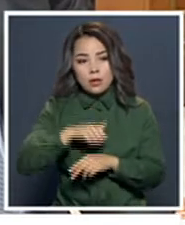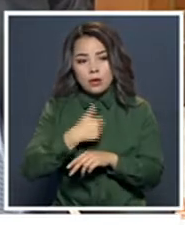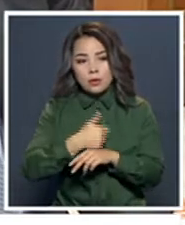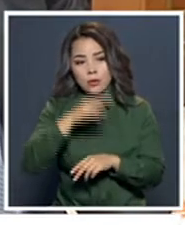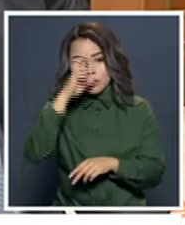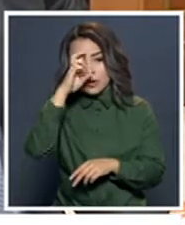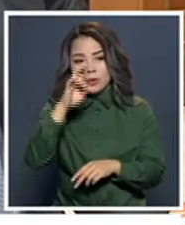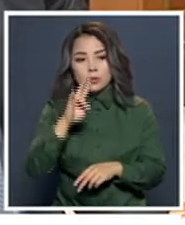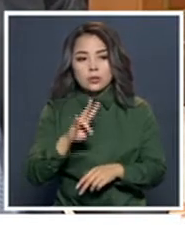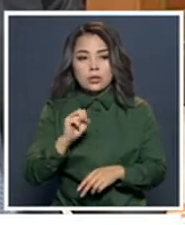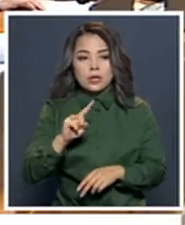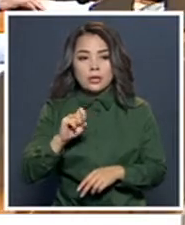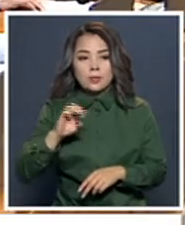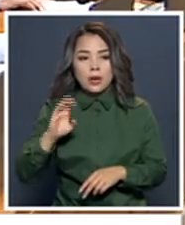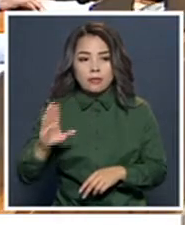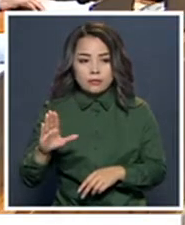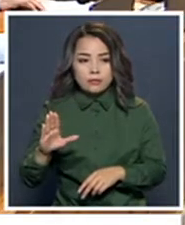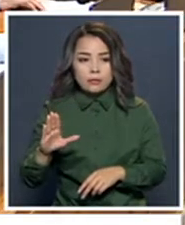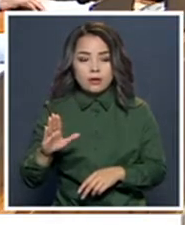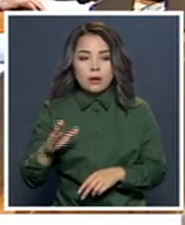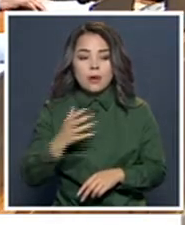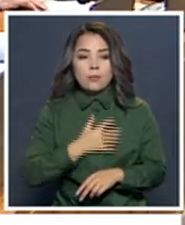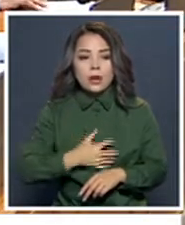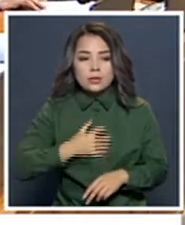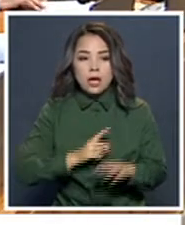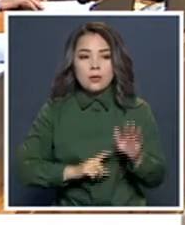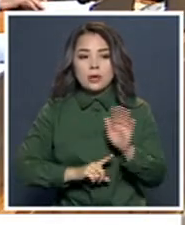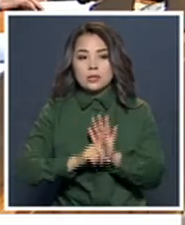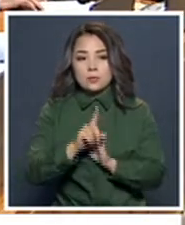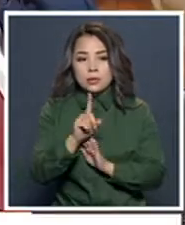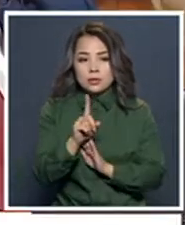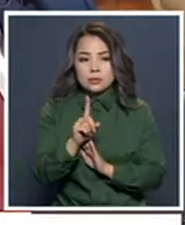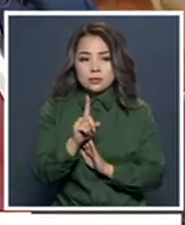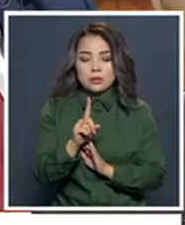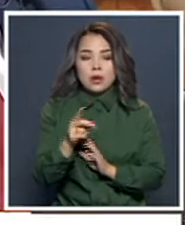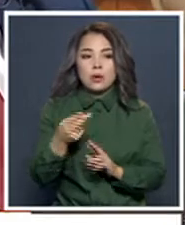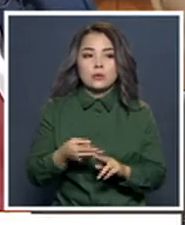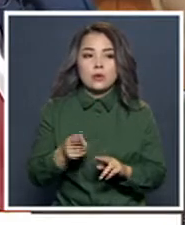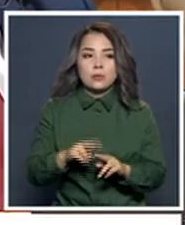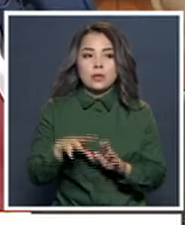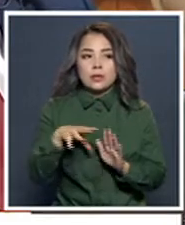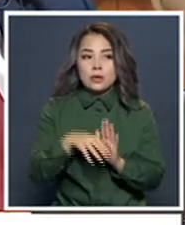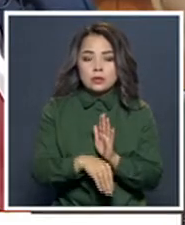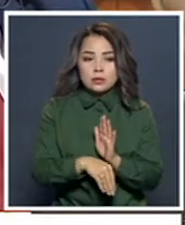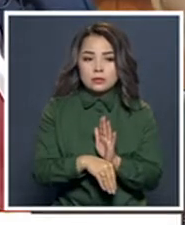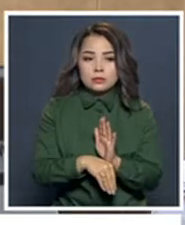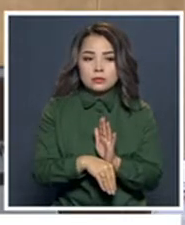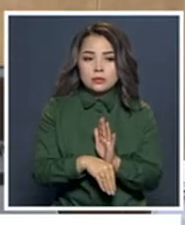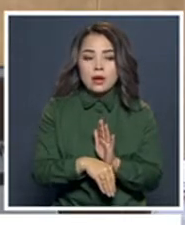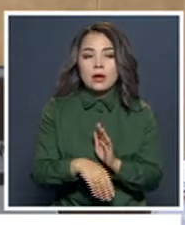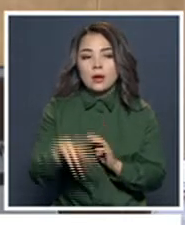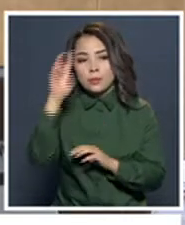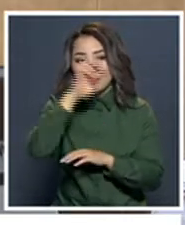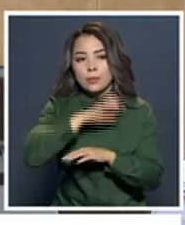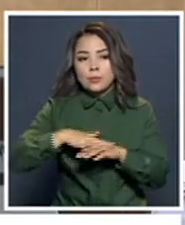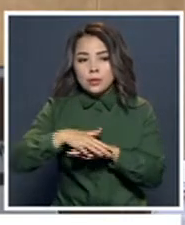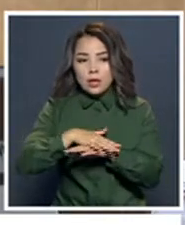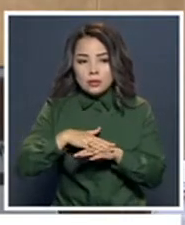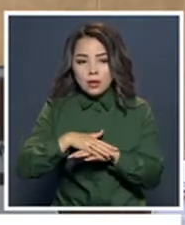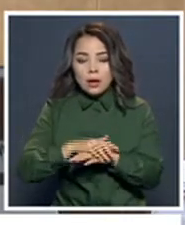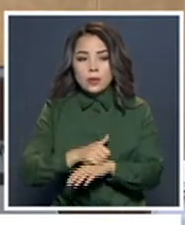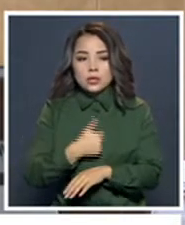елбасы Нұрсұлтан Әбішұлы Назарбаевтың маңызды бастамаларын сонымен бірге мемлекет